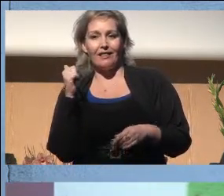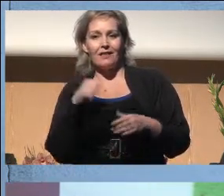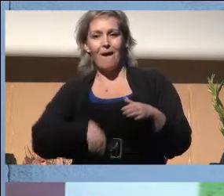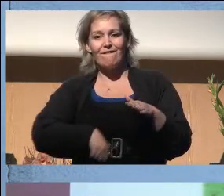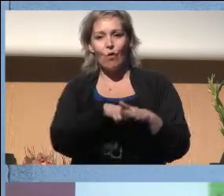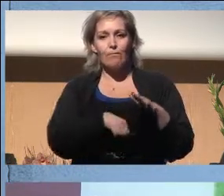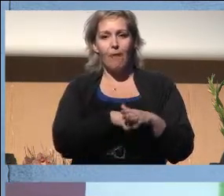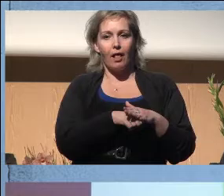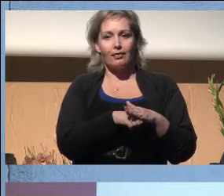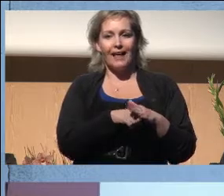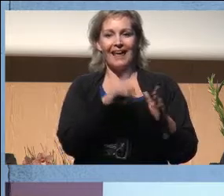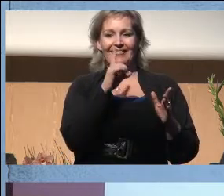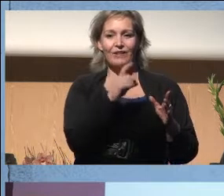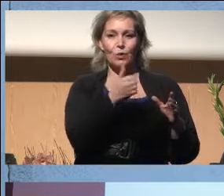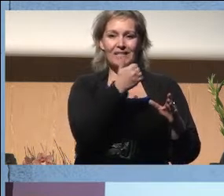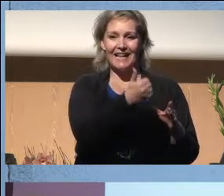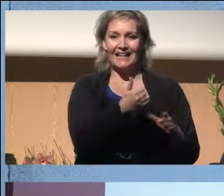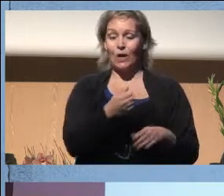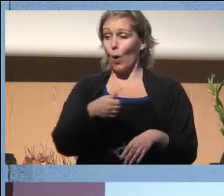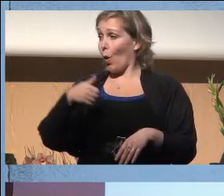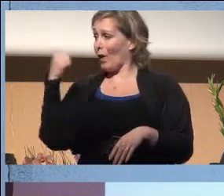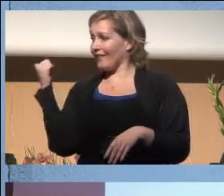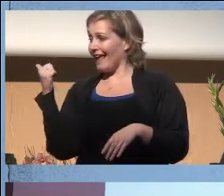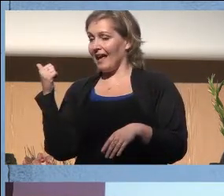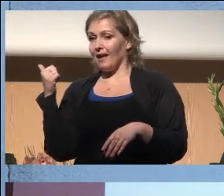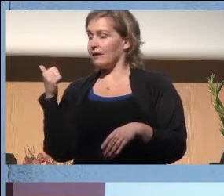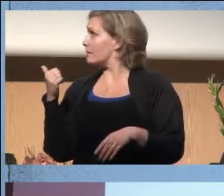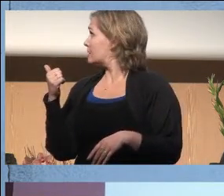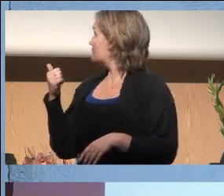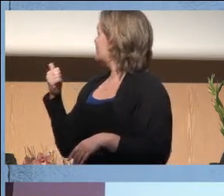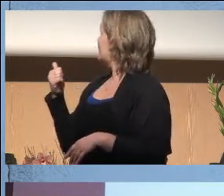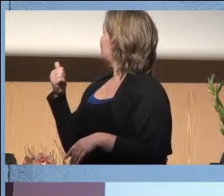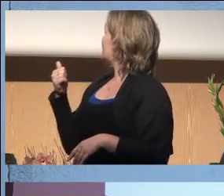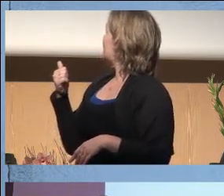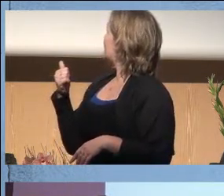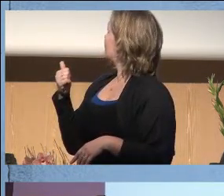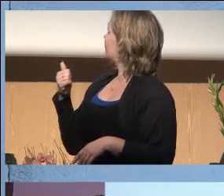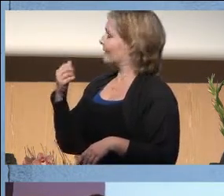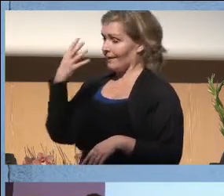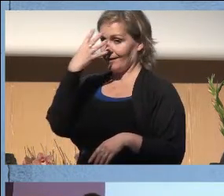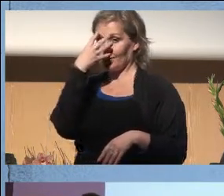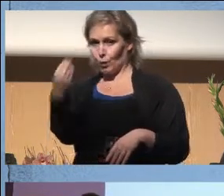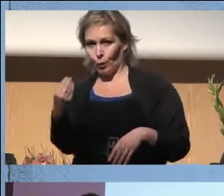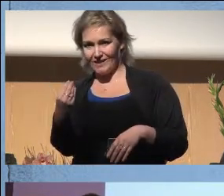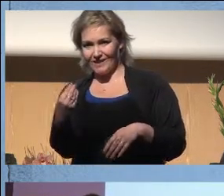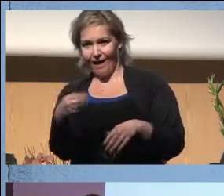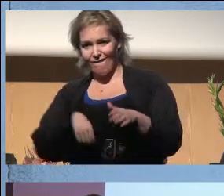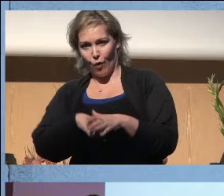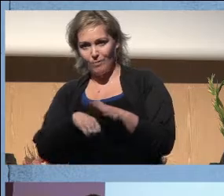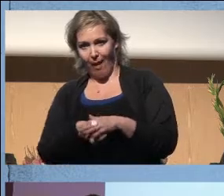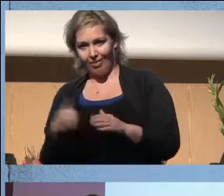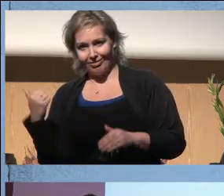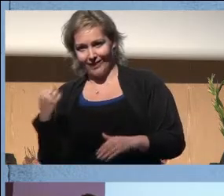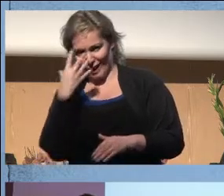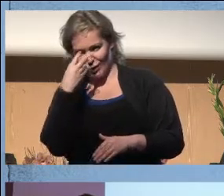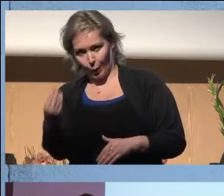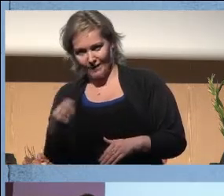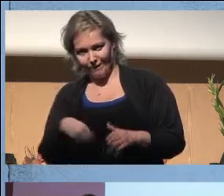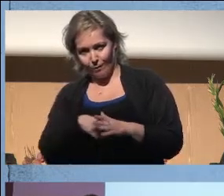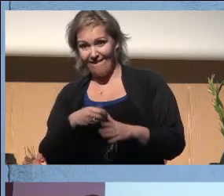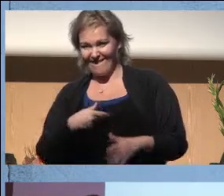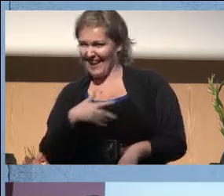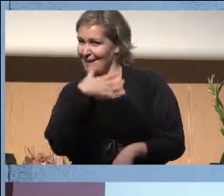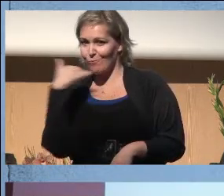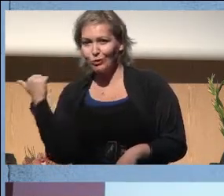fotboll, division 6? Och det här som är strutfotboll. Har ni spelat strutfotboll? Det är fantastiskt